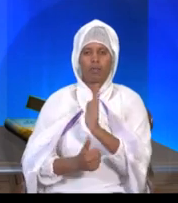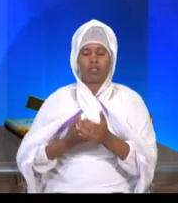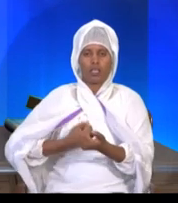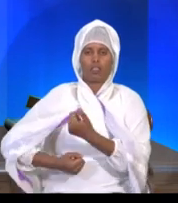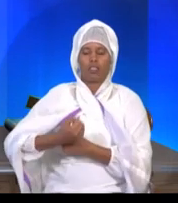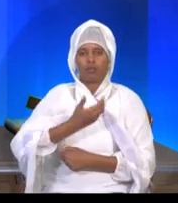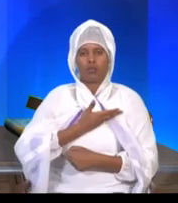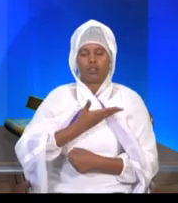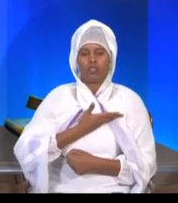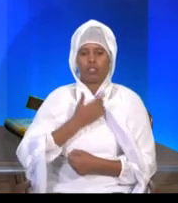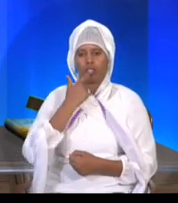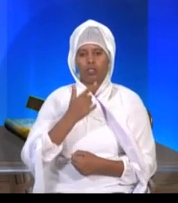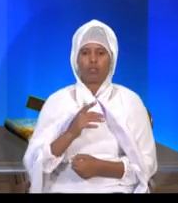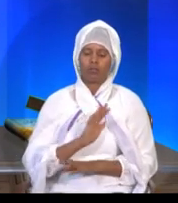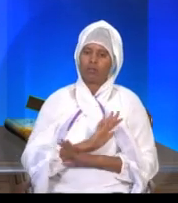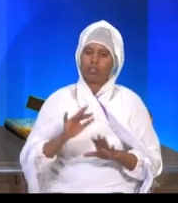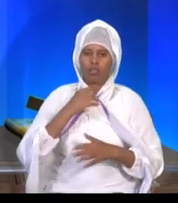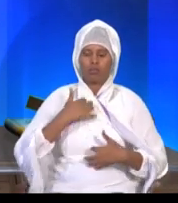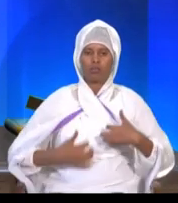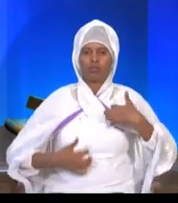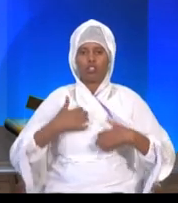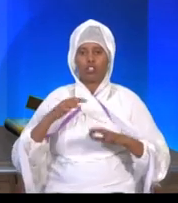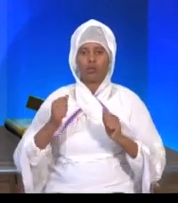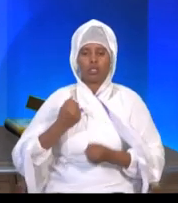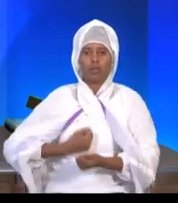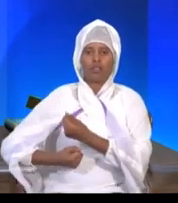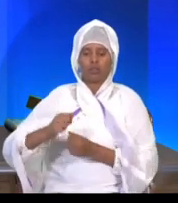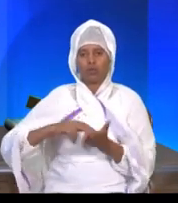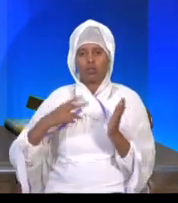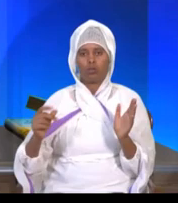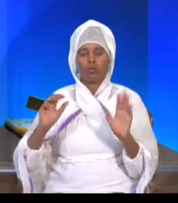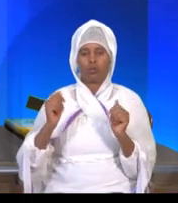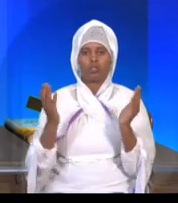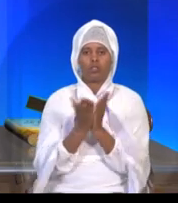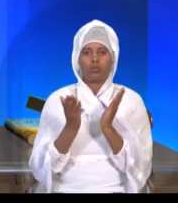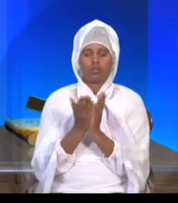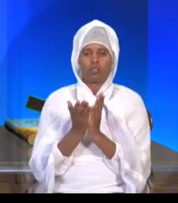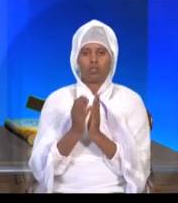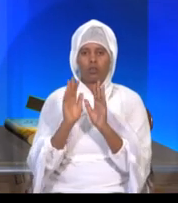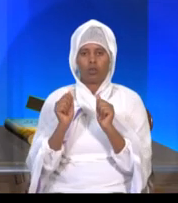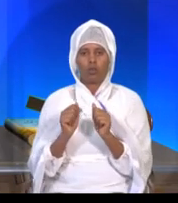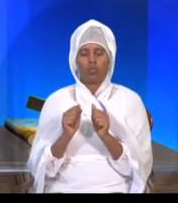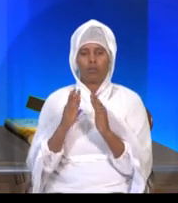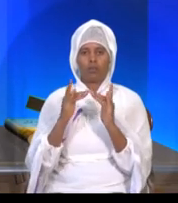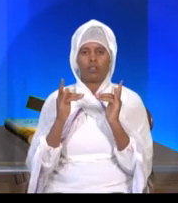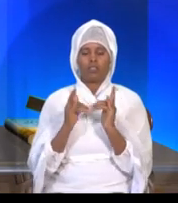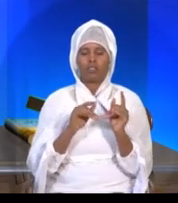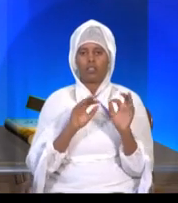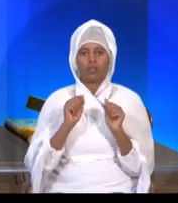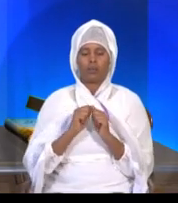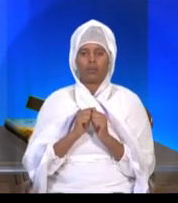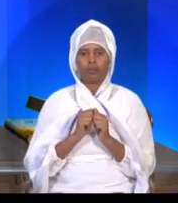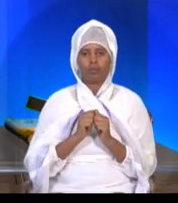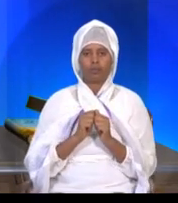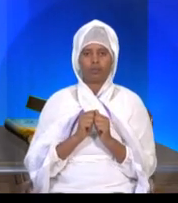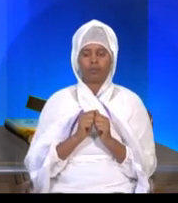ሓጢኣት በዚሕዎም በዚሕናይ እሞ ኦሮማ ኢሎም ተሳቆሪፆም ናብ ሓጢኣት ቆም ጣዕጣዕ ዝብሉ ትምህርቲ ምእንቲ ክኸውን ኣብ ቤተክርስትያን ይነበብ